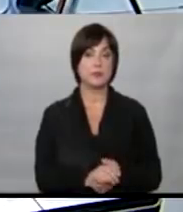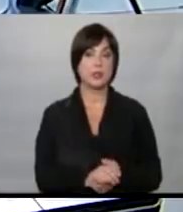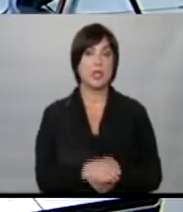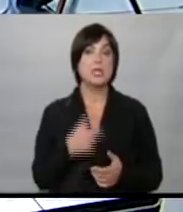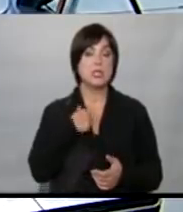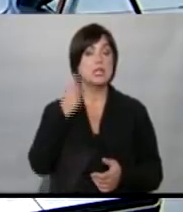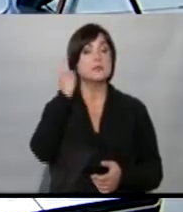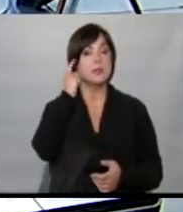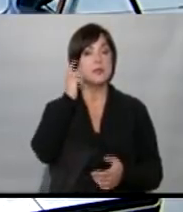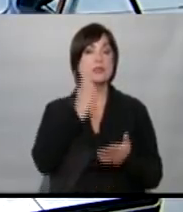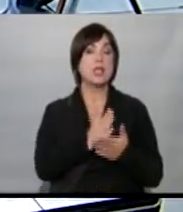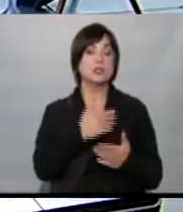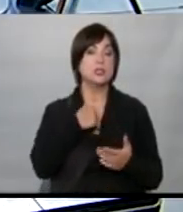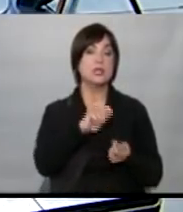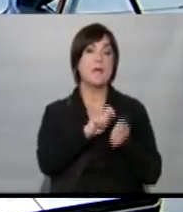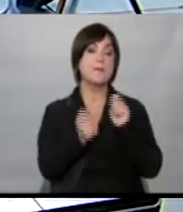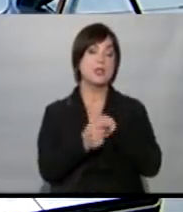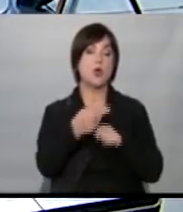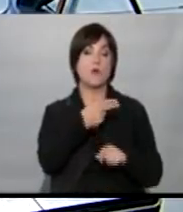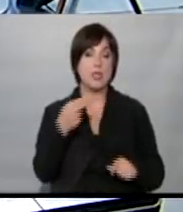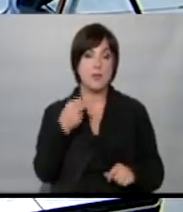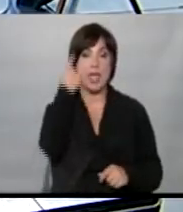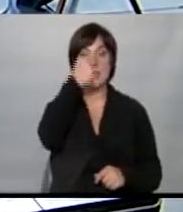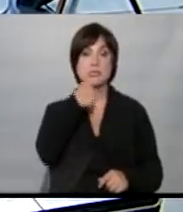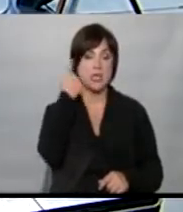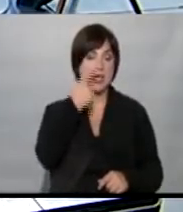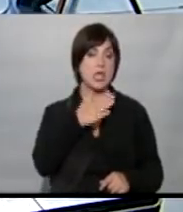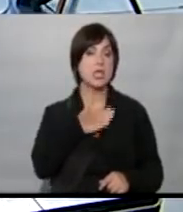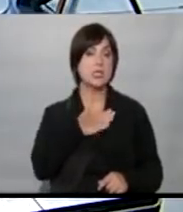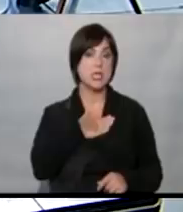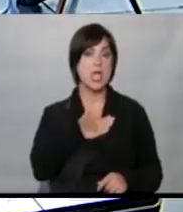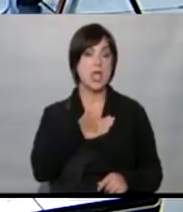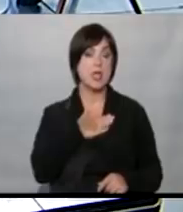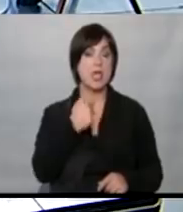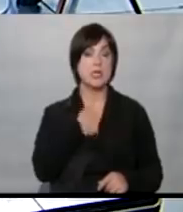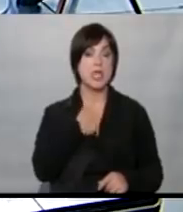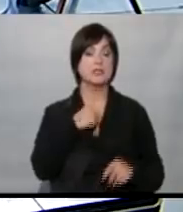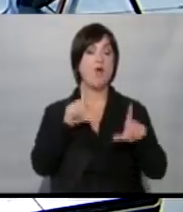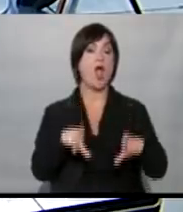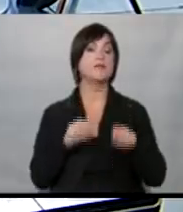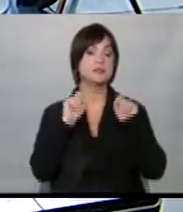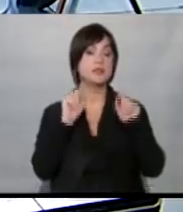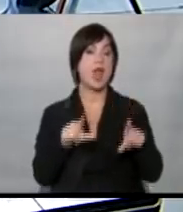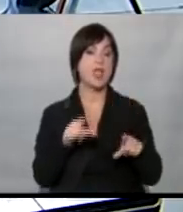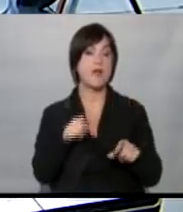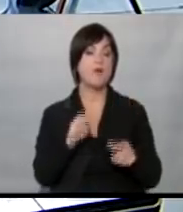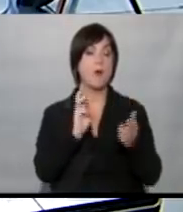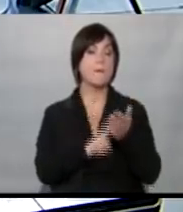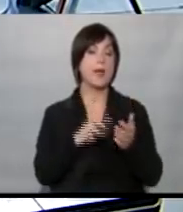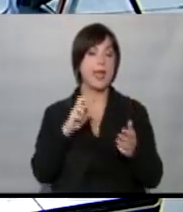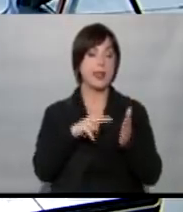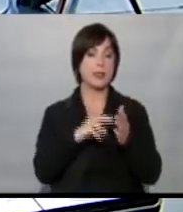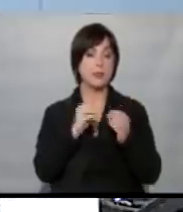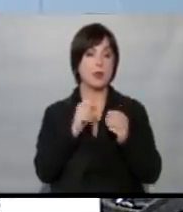ние сме свесни, бидејќи нас ни се менува името, идентитетот и ние... Јас во Австралија, ние, еве, во Мелбурн, имаме